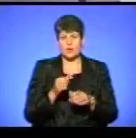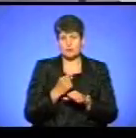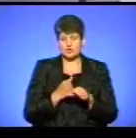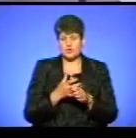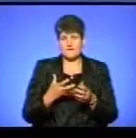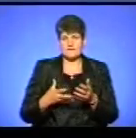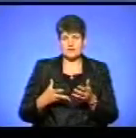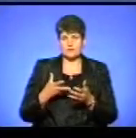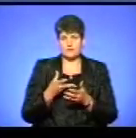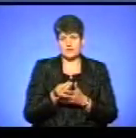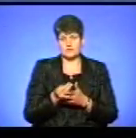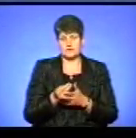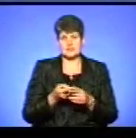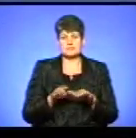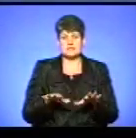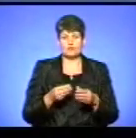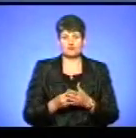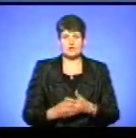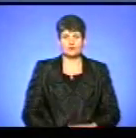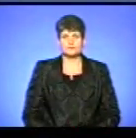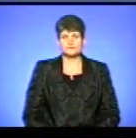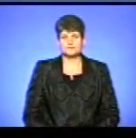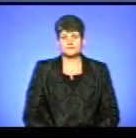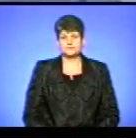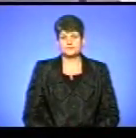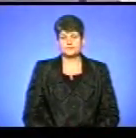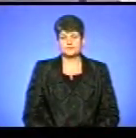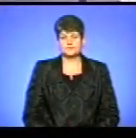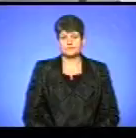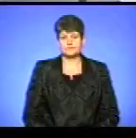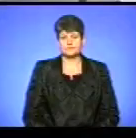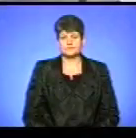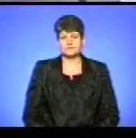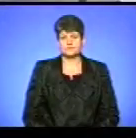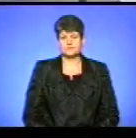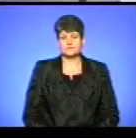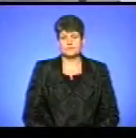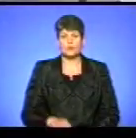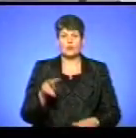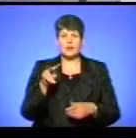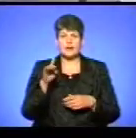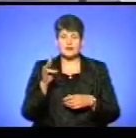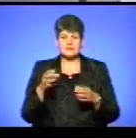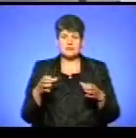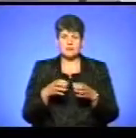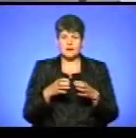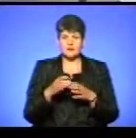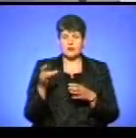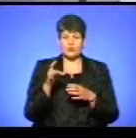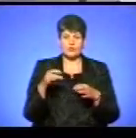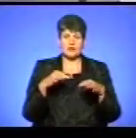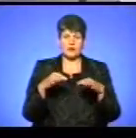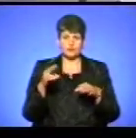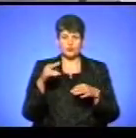місцевого бюджету. У Ланівцях бригада районного автодору